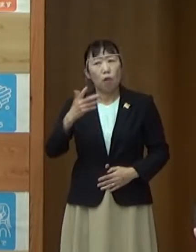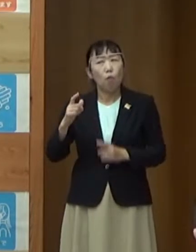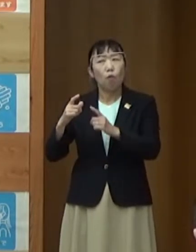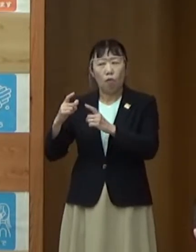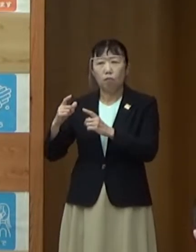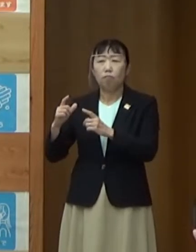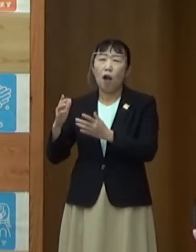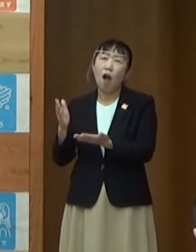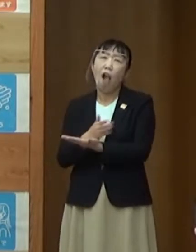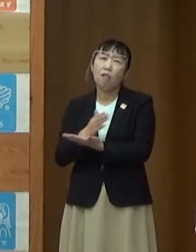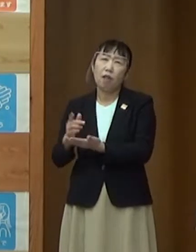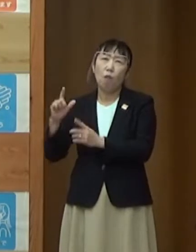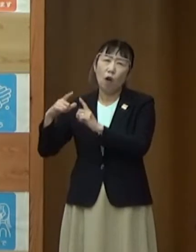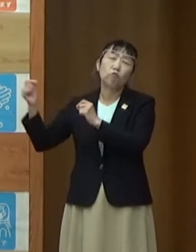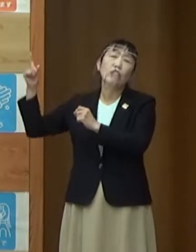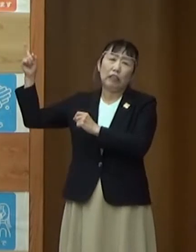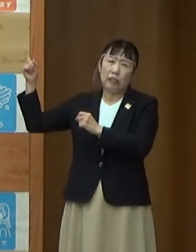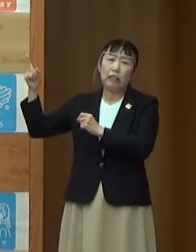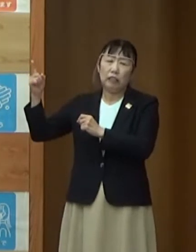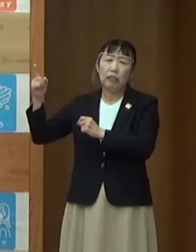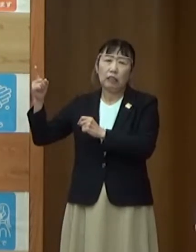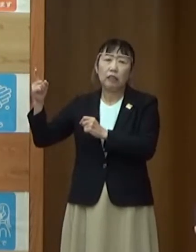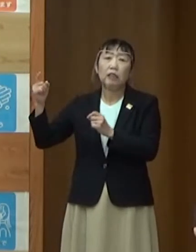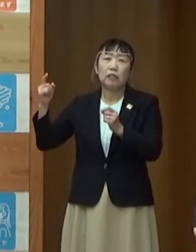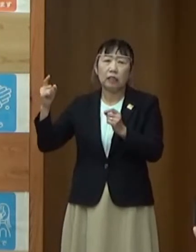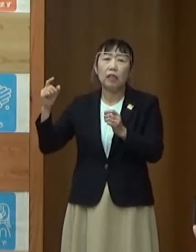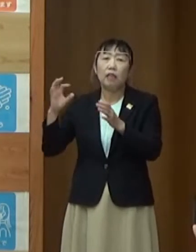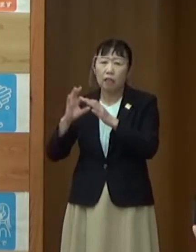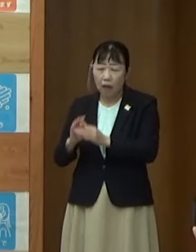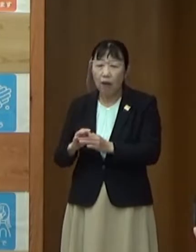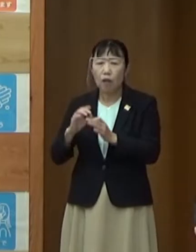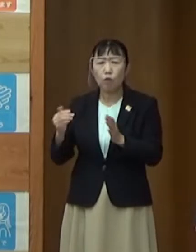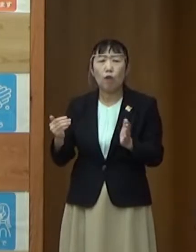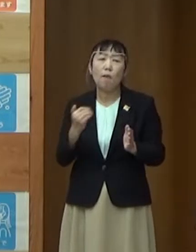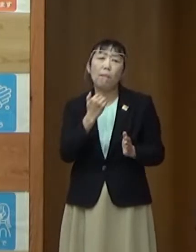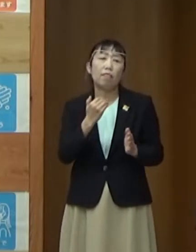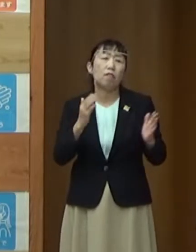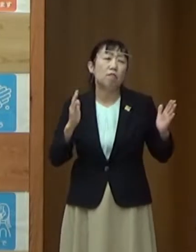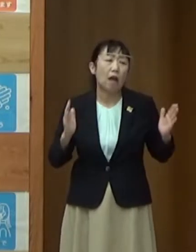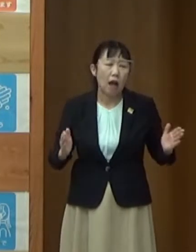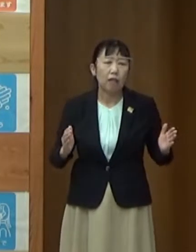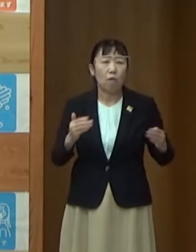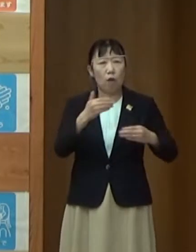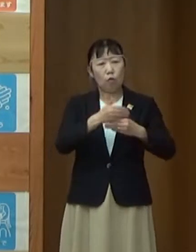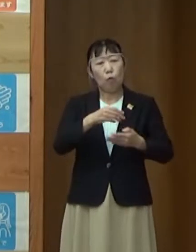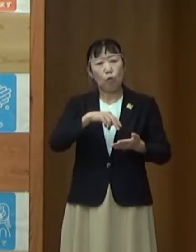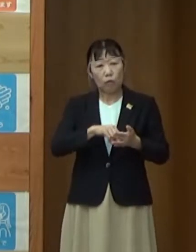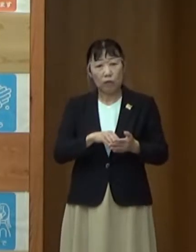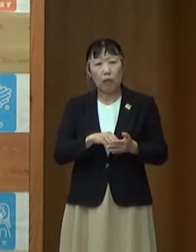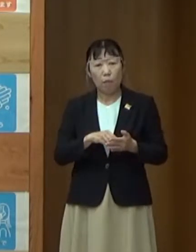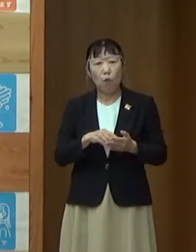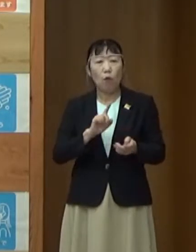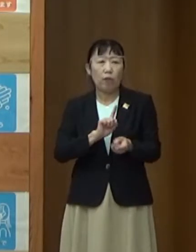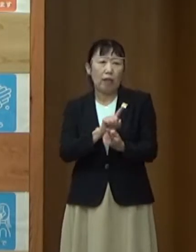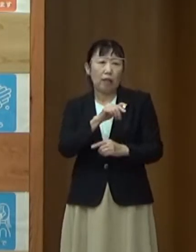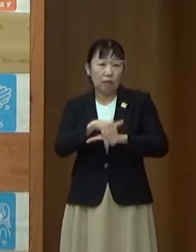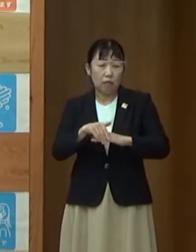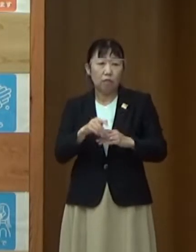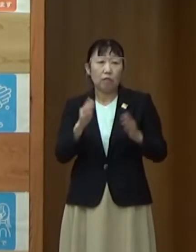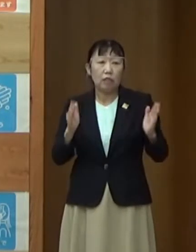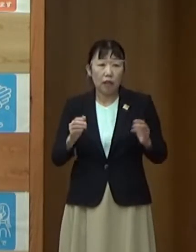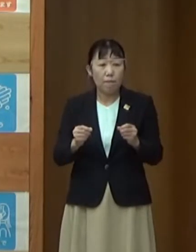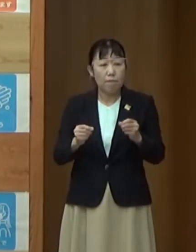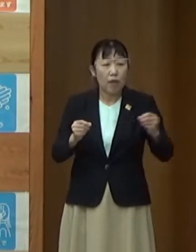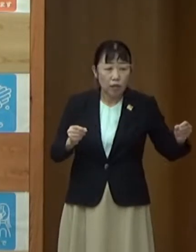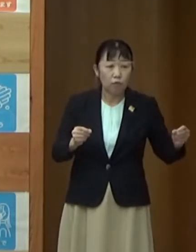ね、国が判断されるまでの間、独自の対策を強化して、その対策期間も延長して、対応してまいります